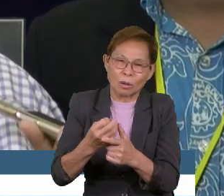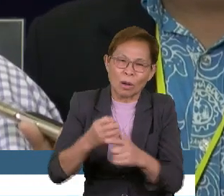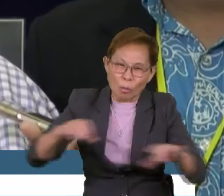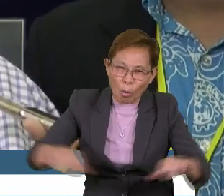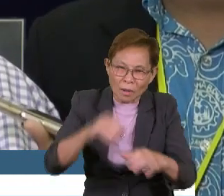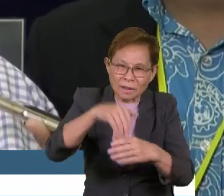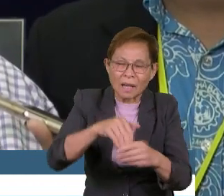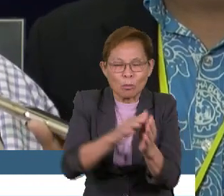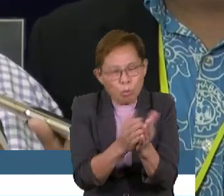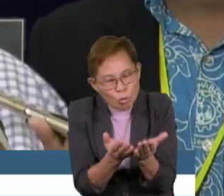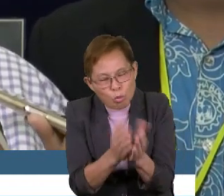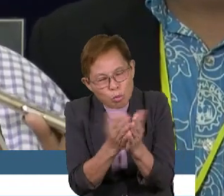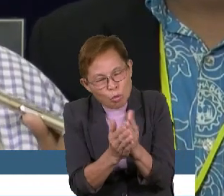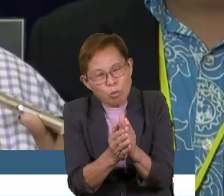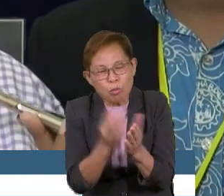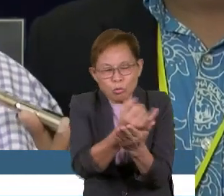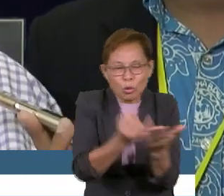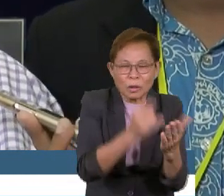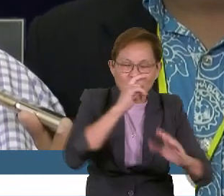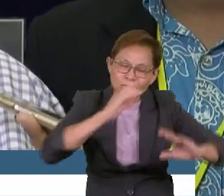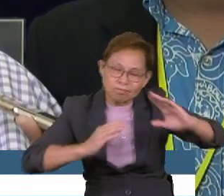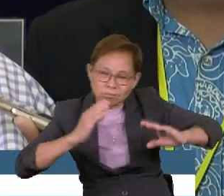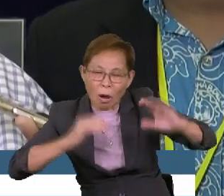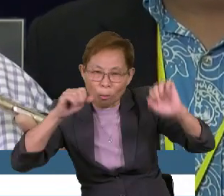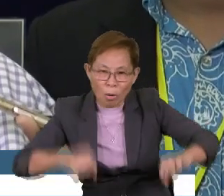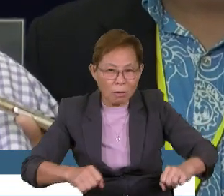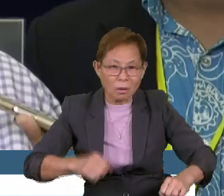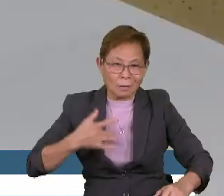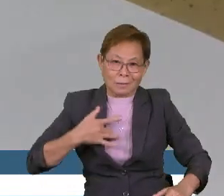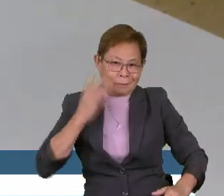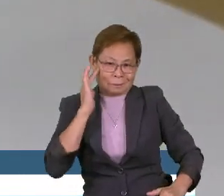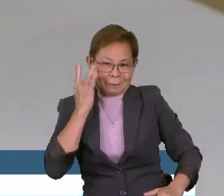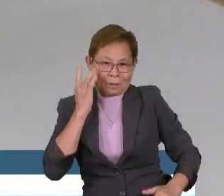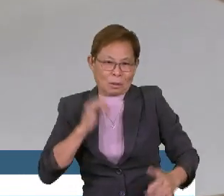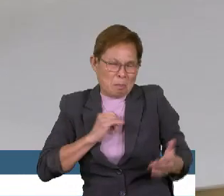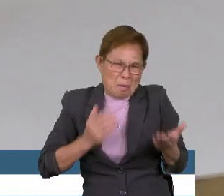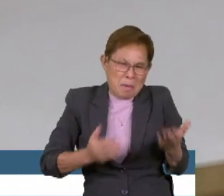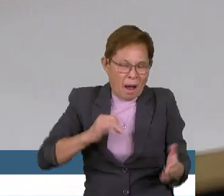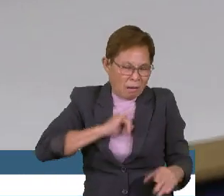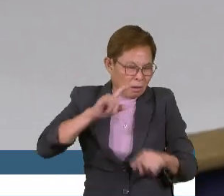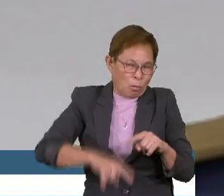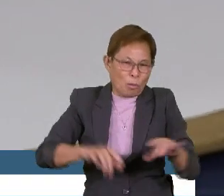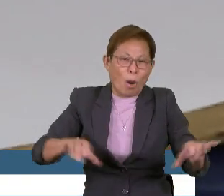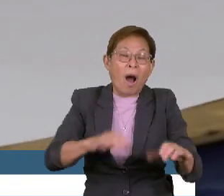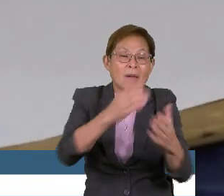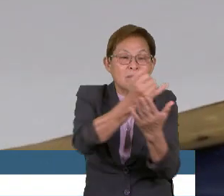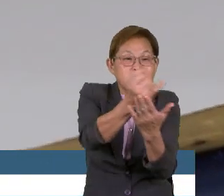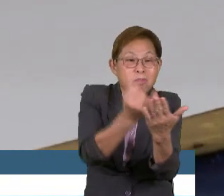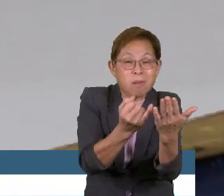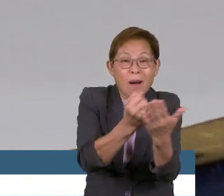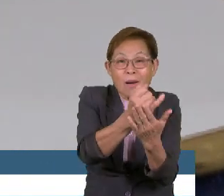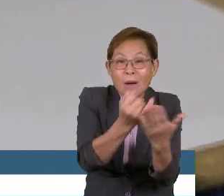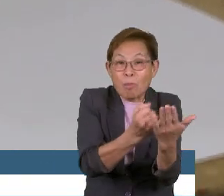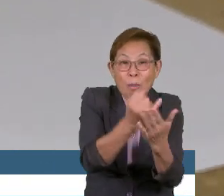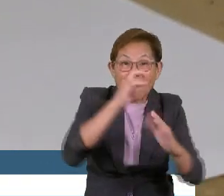dibuat dalam bentuk buku dan juga animasi. Tapi belum tentu saya boleh buat karikatur. Karikatur ni kita